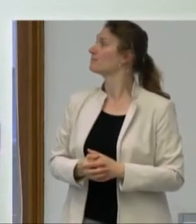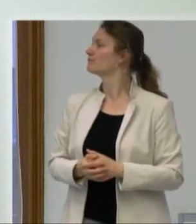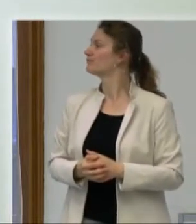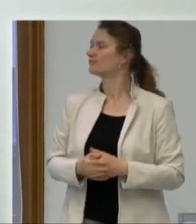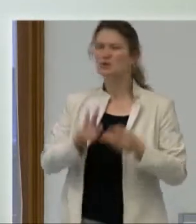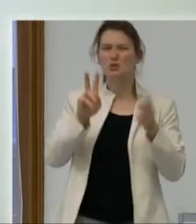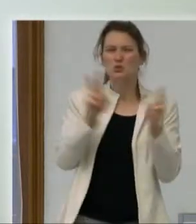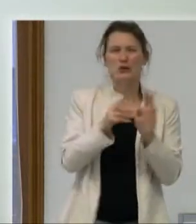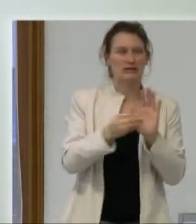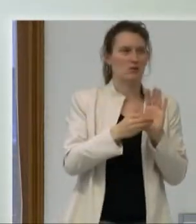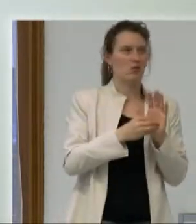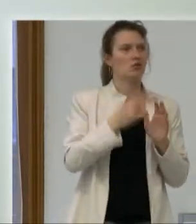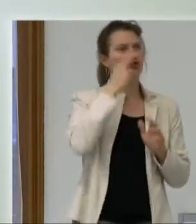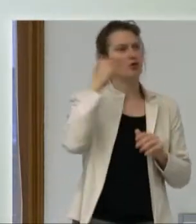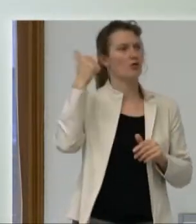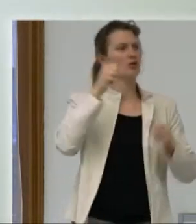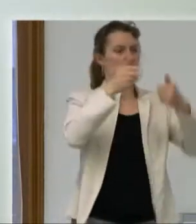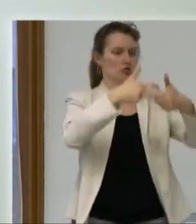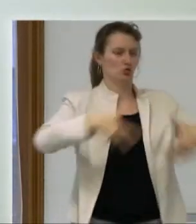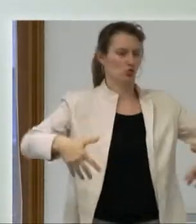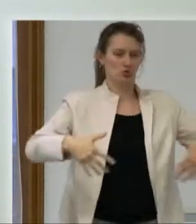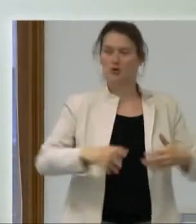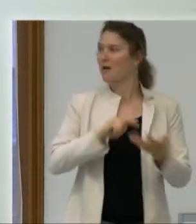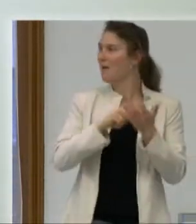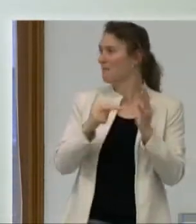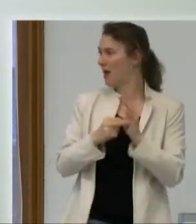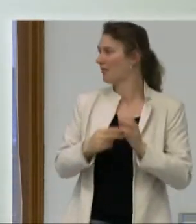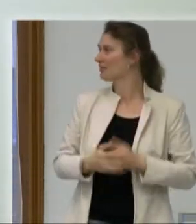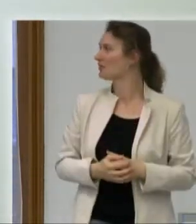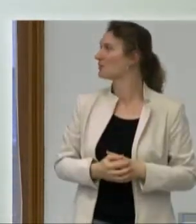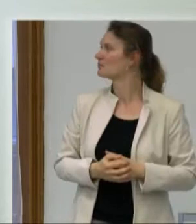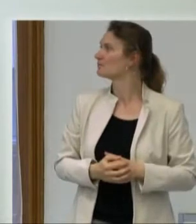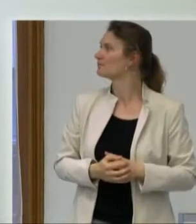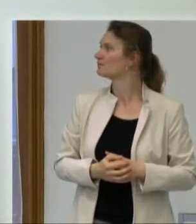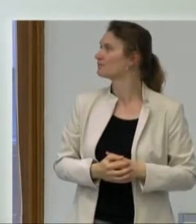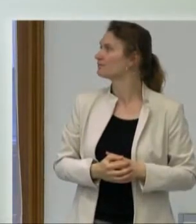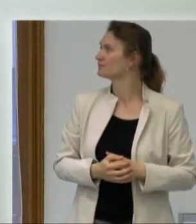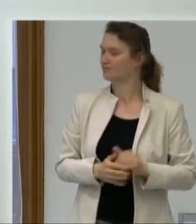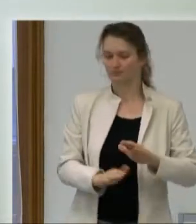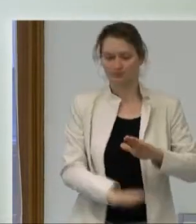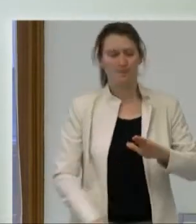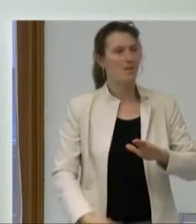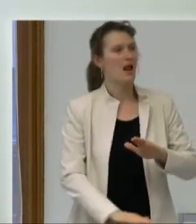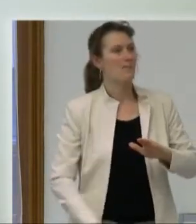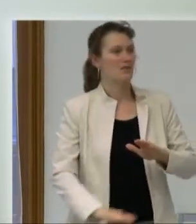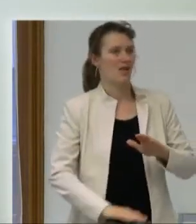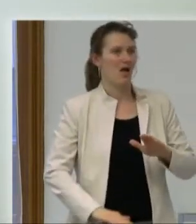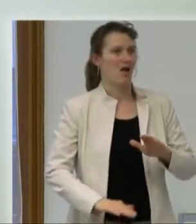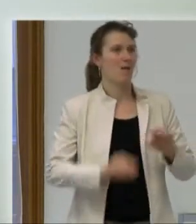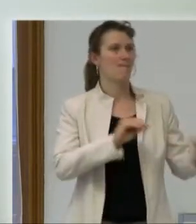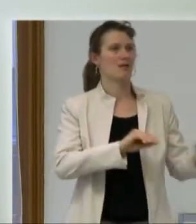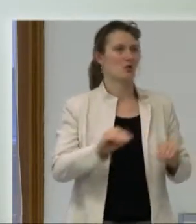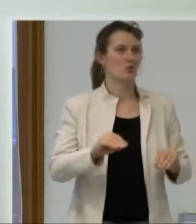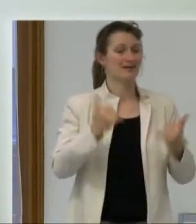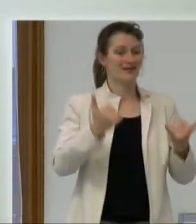Vielleicht noch ganz kurz die Struktur, wie sie vorgesehen wäre. Also im Elementar- und Primarstufenpädagogik im momentanen Gesetzesentwurf ist